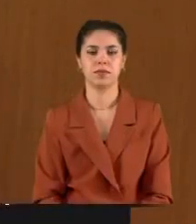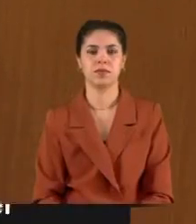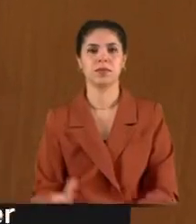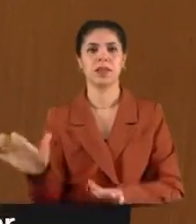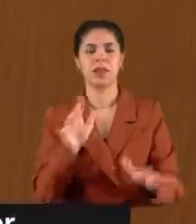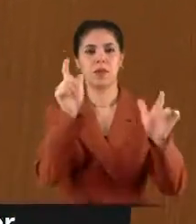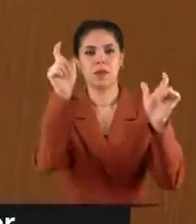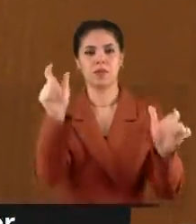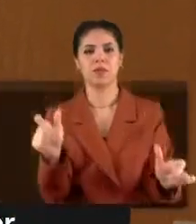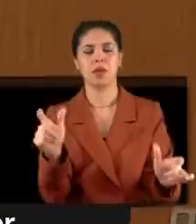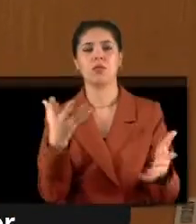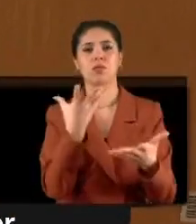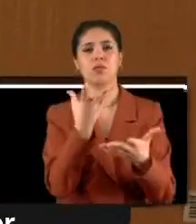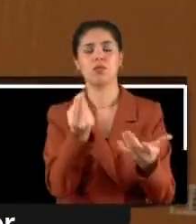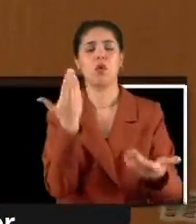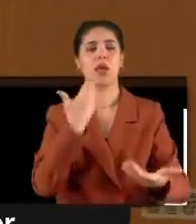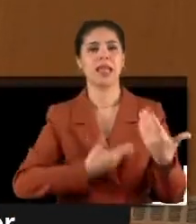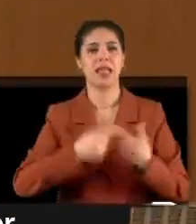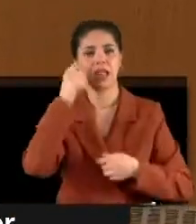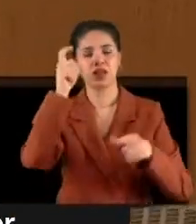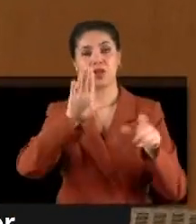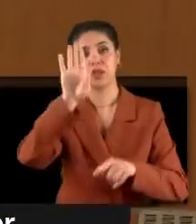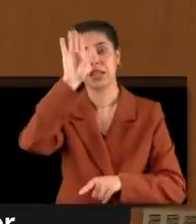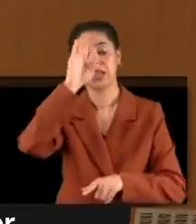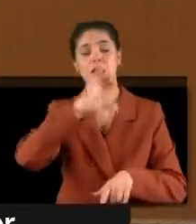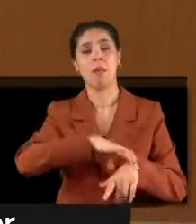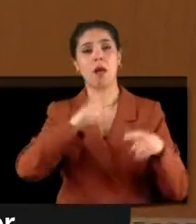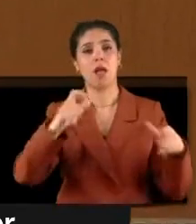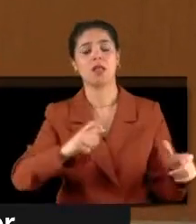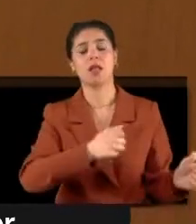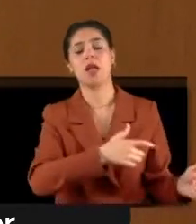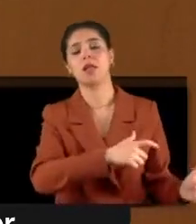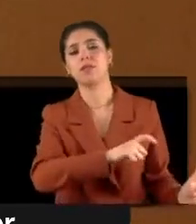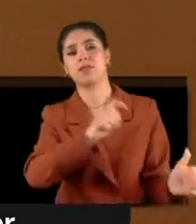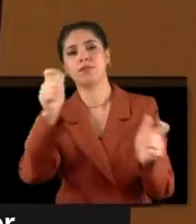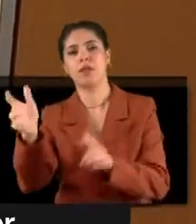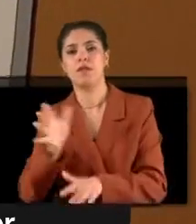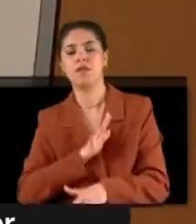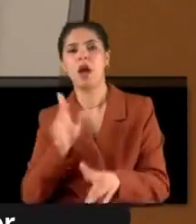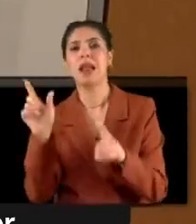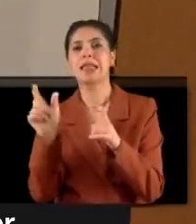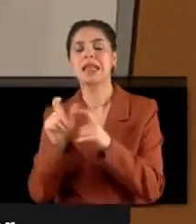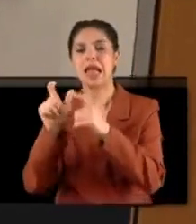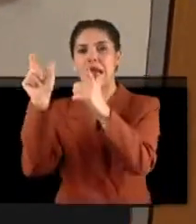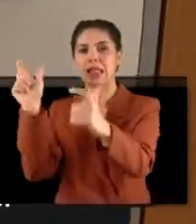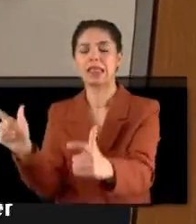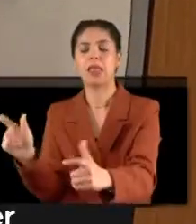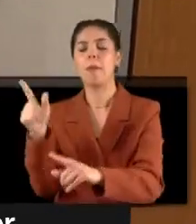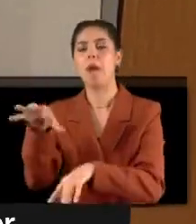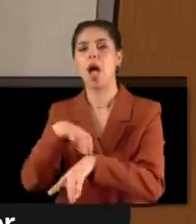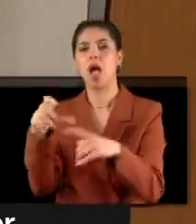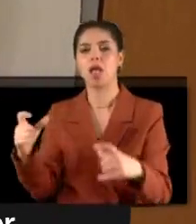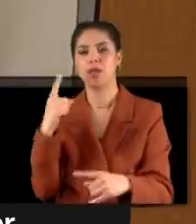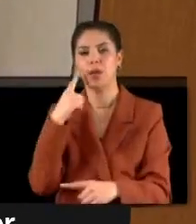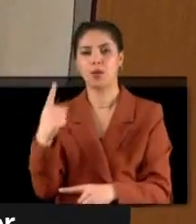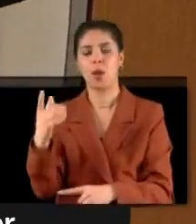Deprem bölgelerinden birçok yaralı İstanbul'daki hastanelere getiriliyor. Seyrantepe Hamidiye Etfal Hastanesi burası da,